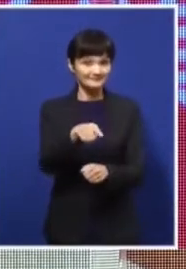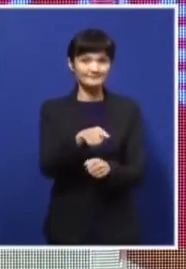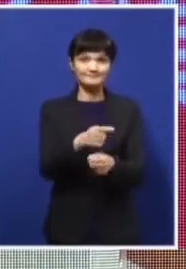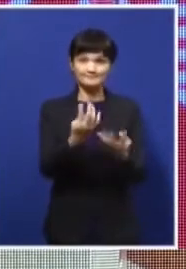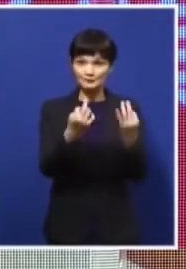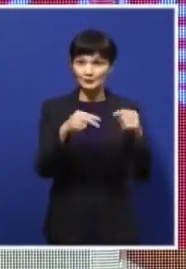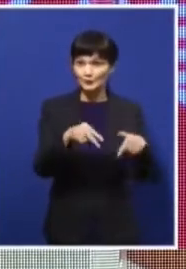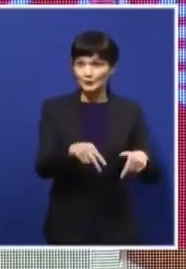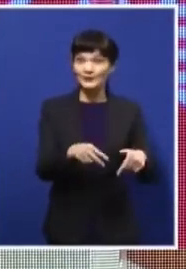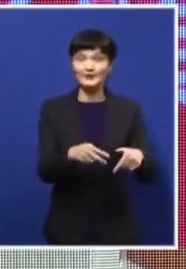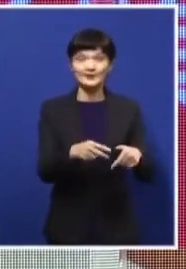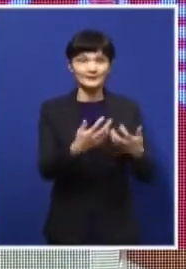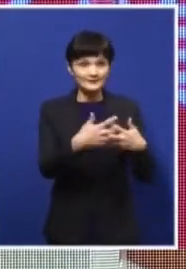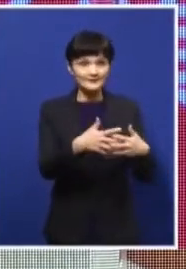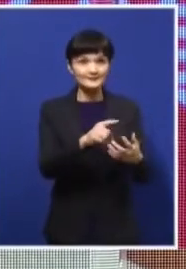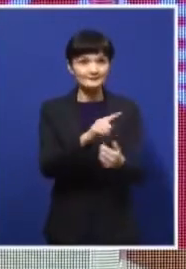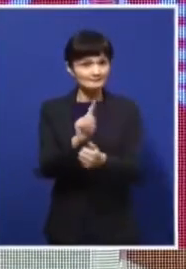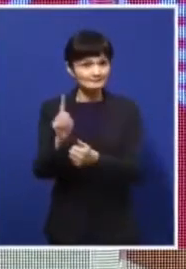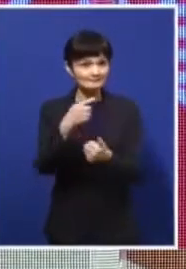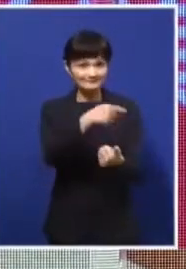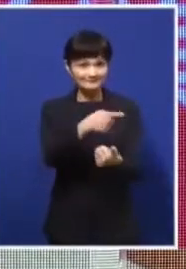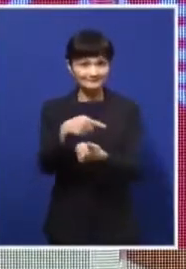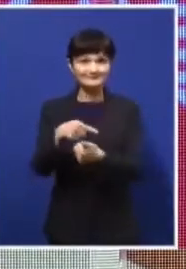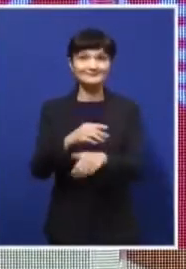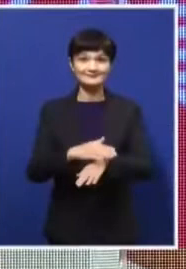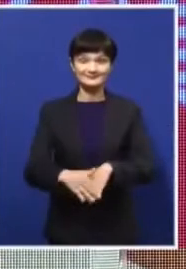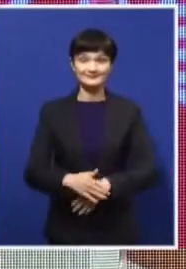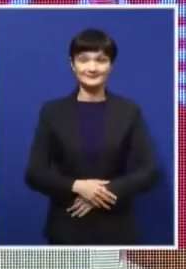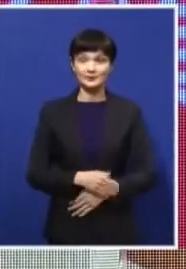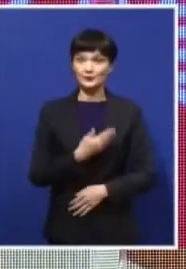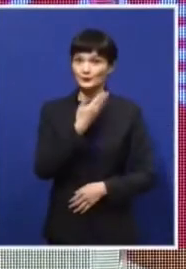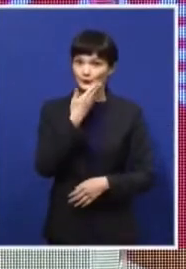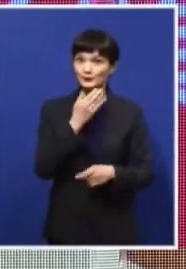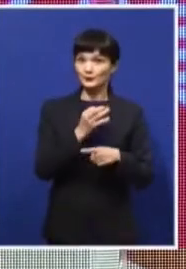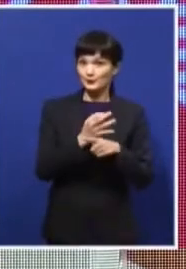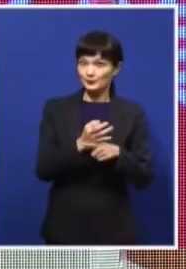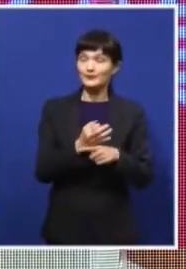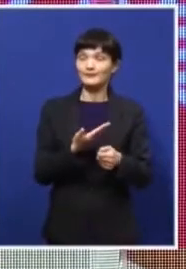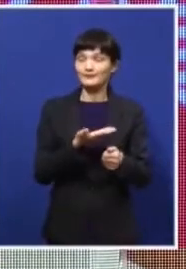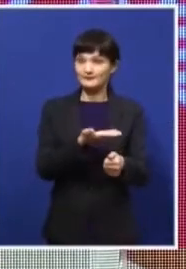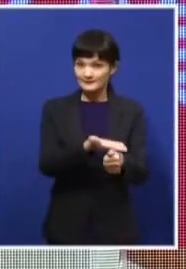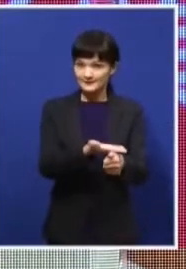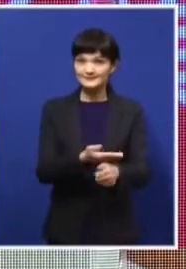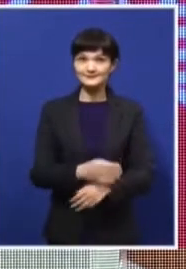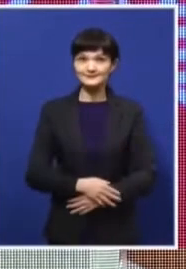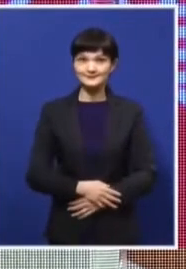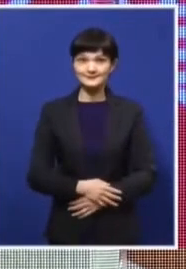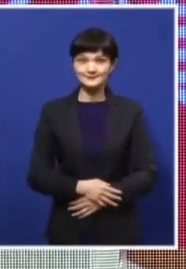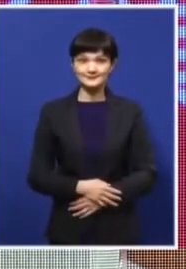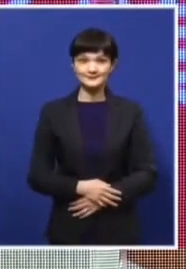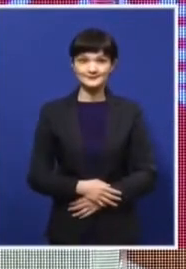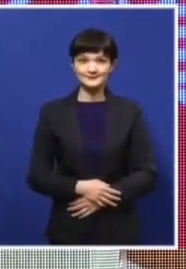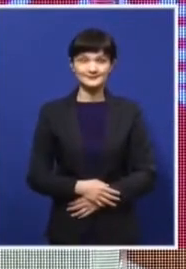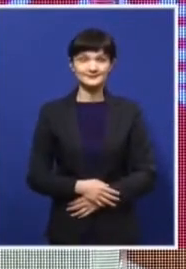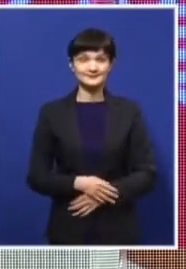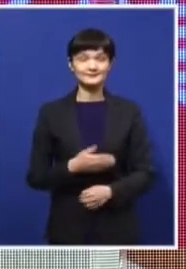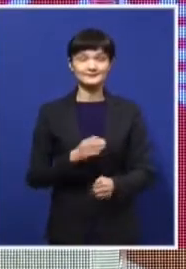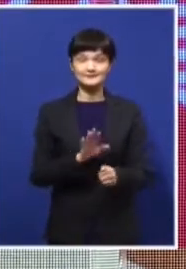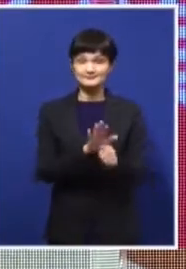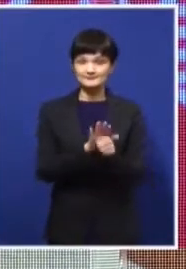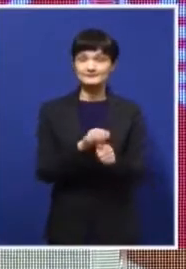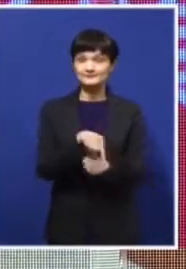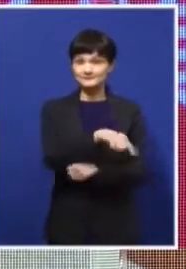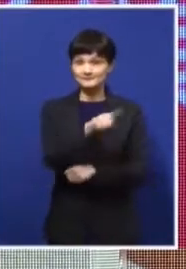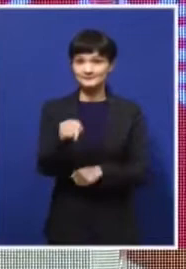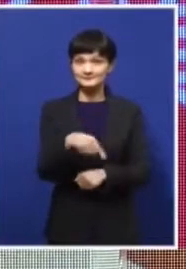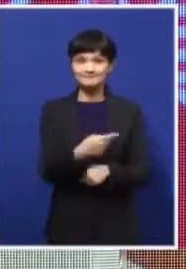支付的能量。我想这个部分都是提供一些优惠，从供应端来强化他们提供数位支付的服务能量。那从消